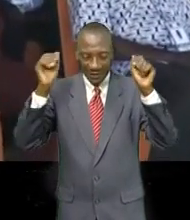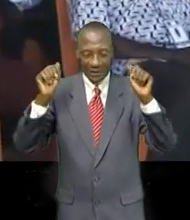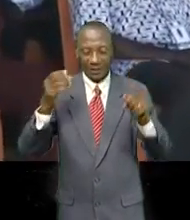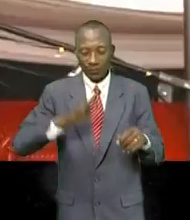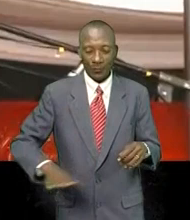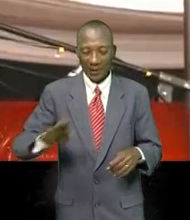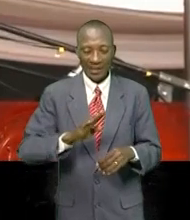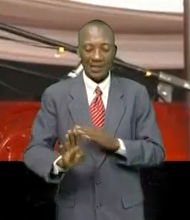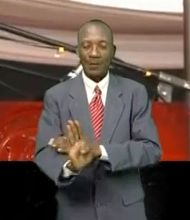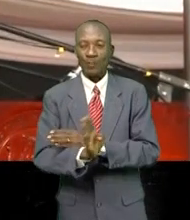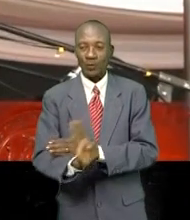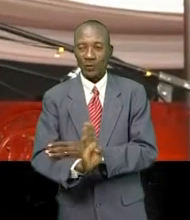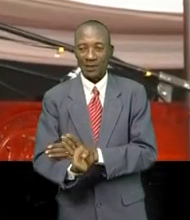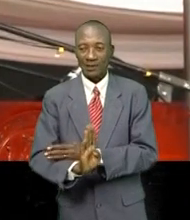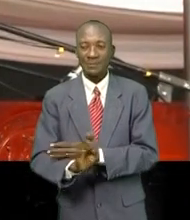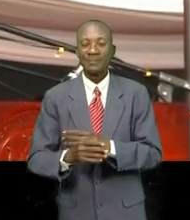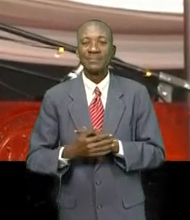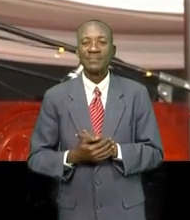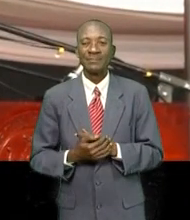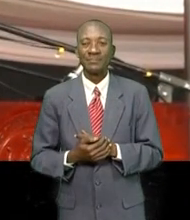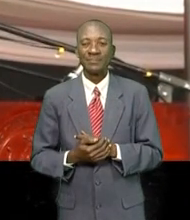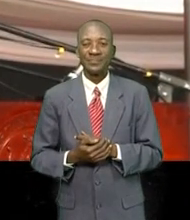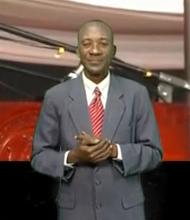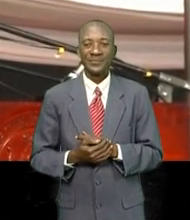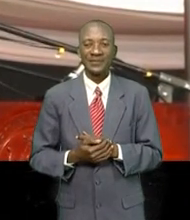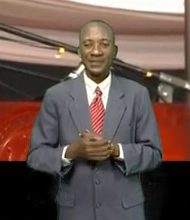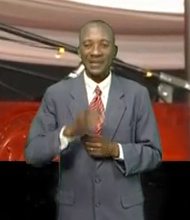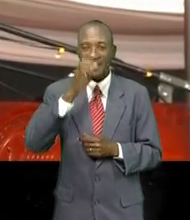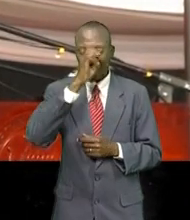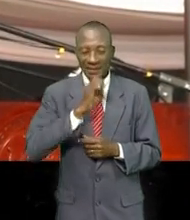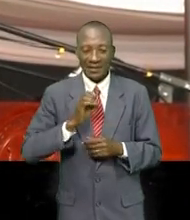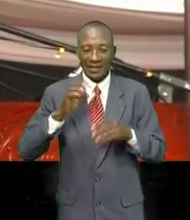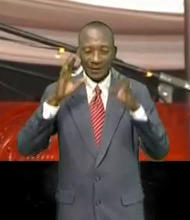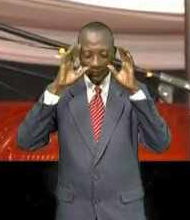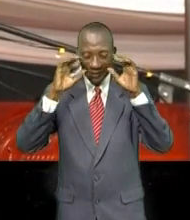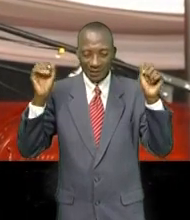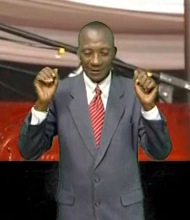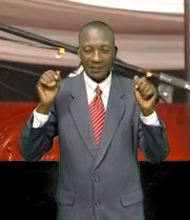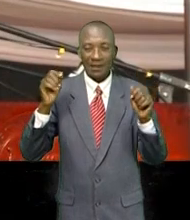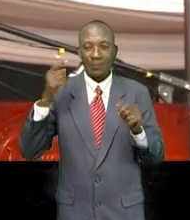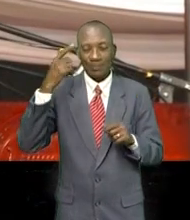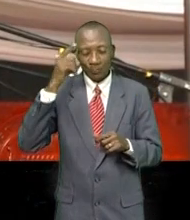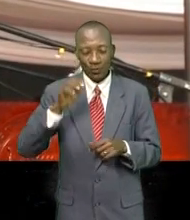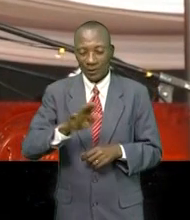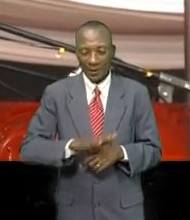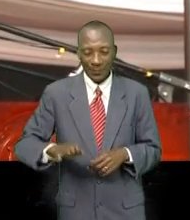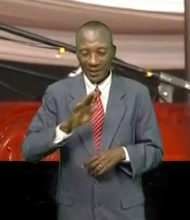Botswana. Excellences, Monsieur le Président Philippe Jacinto Nyusi de la République de